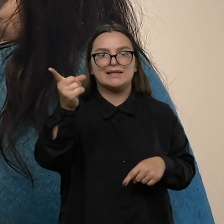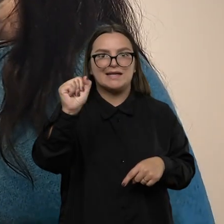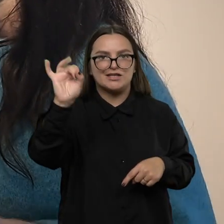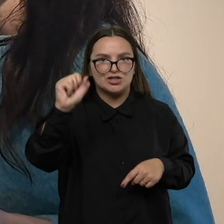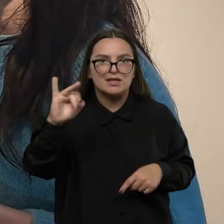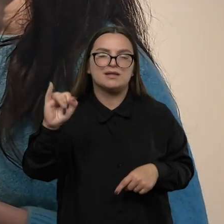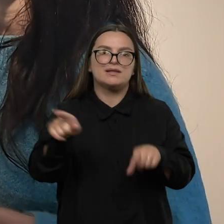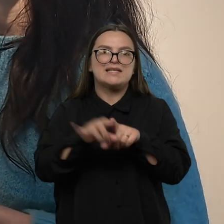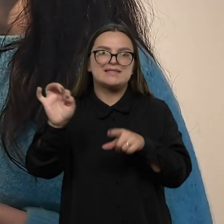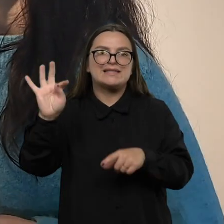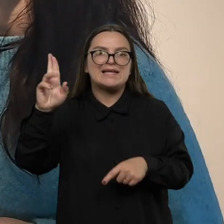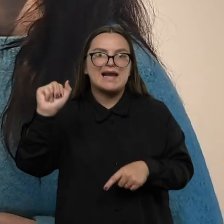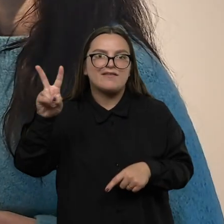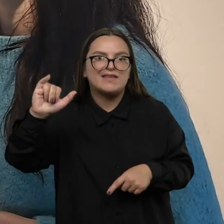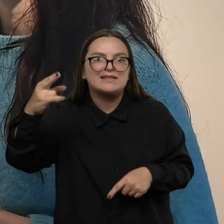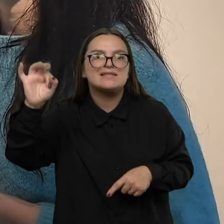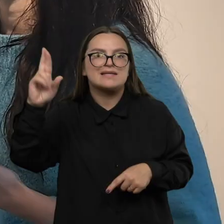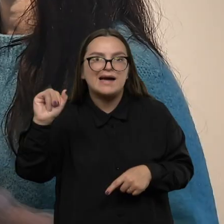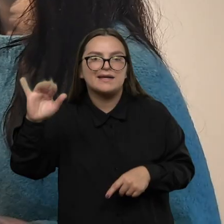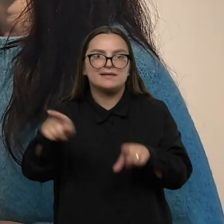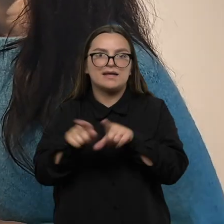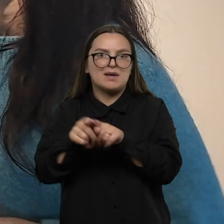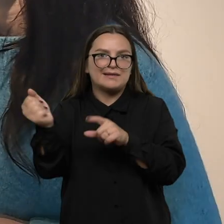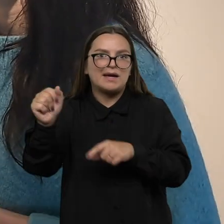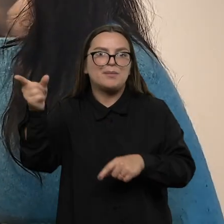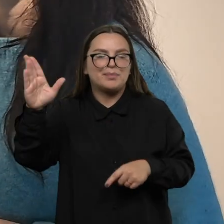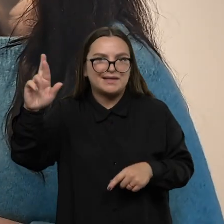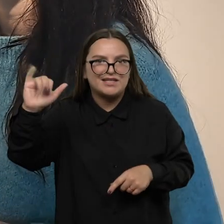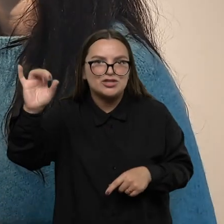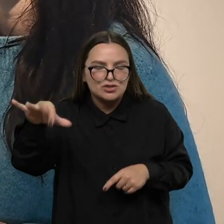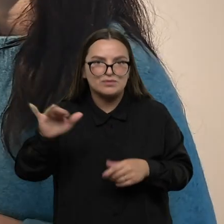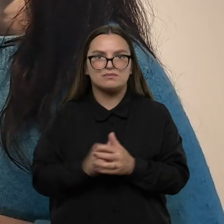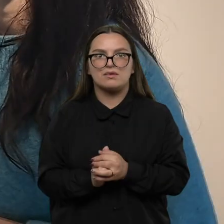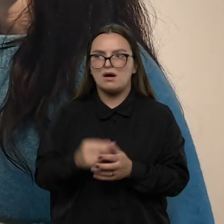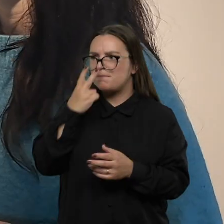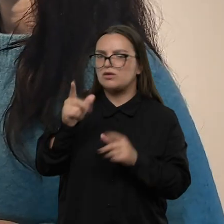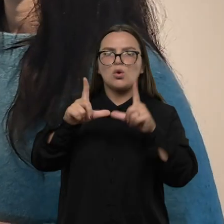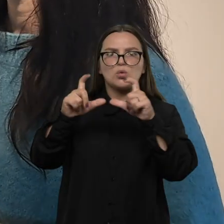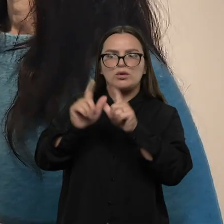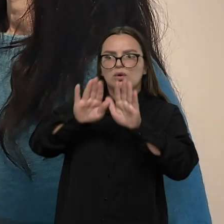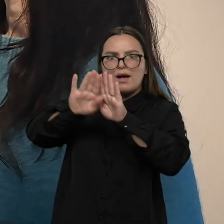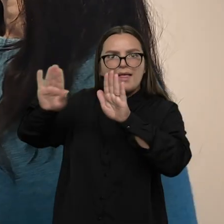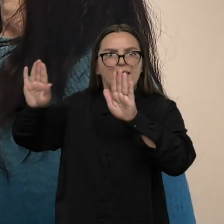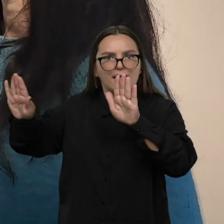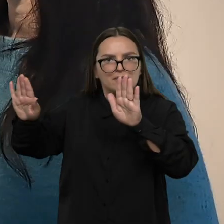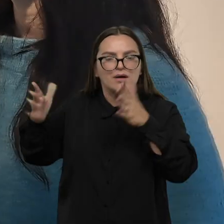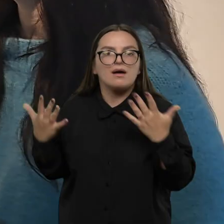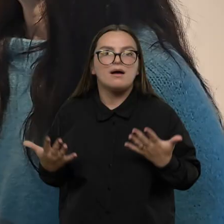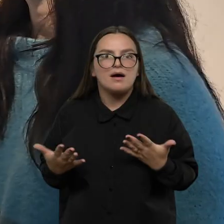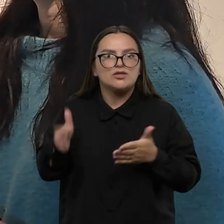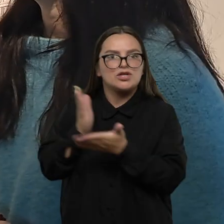Mildažių, Stravinskų ir visų kitų ir netgi Dabrišių. Tai mes čia prie nuotraukų